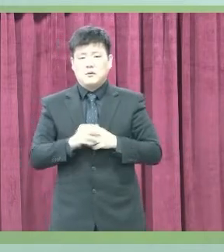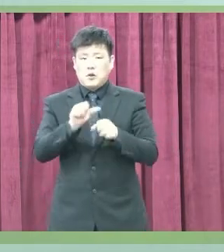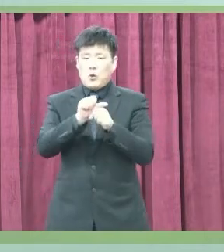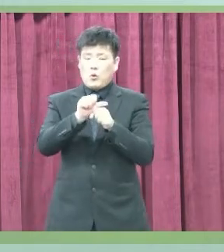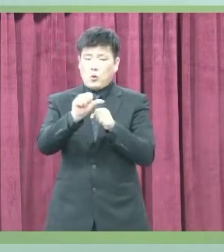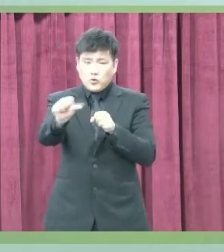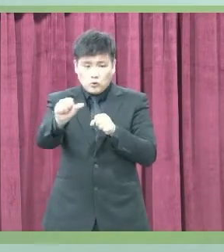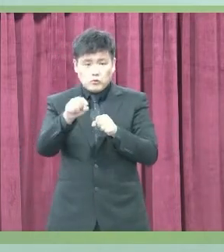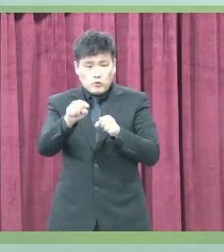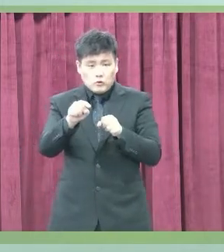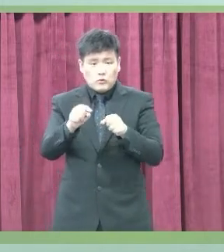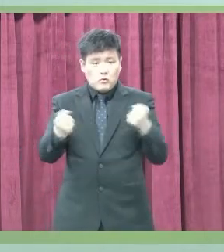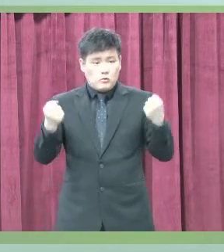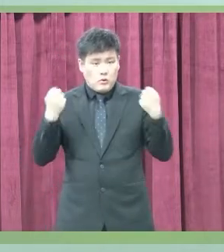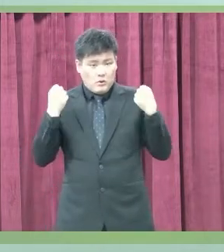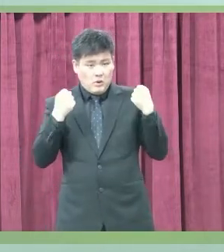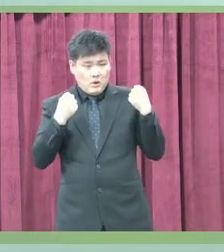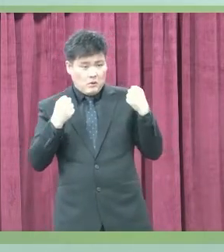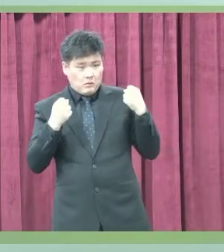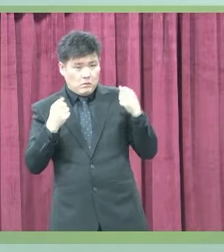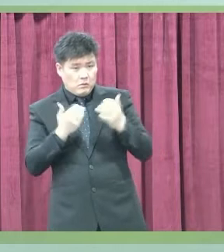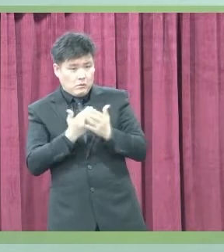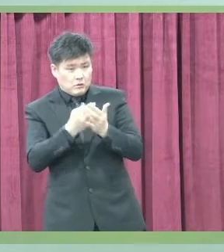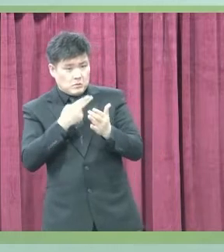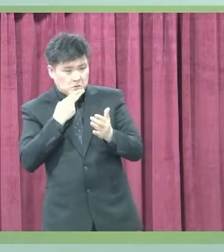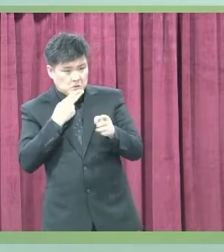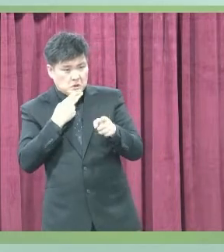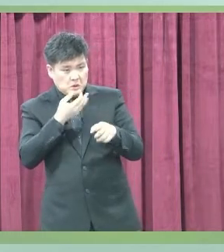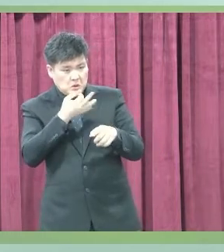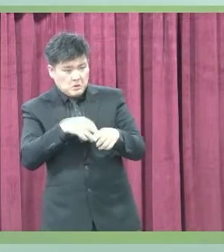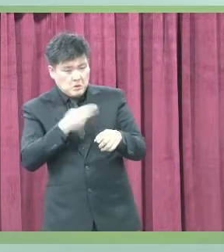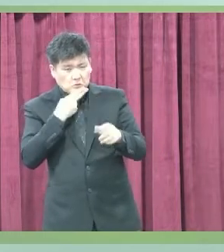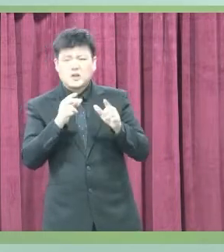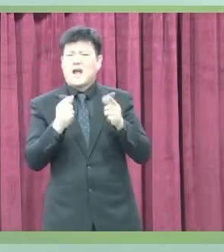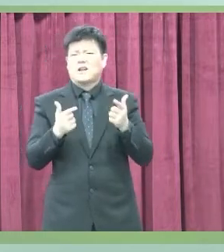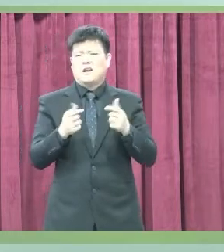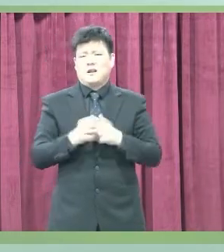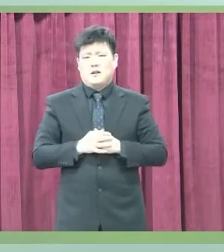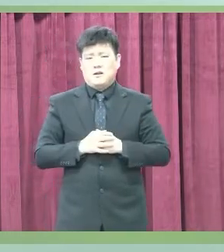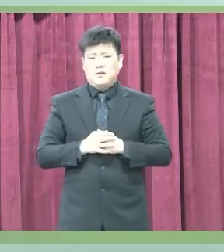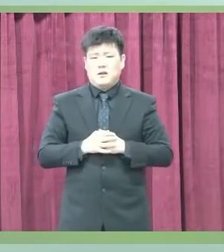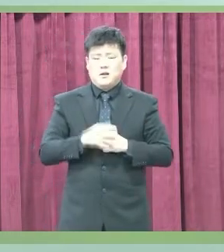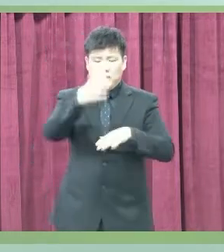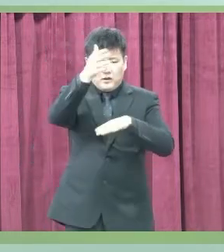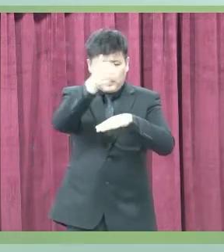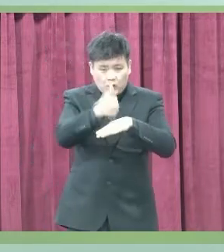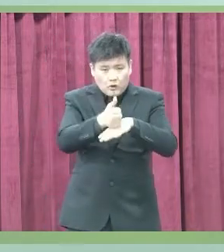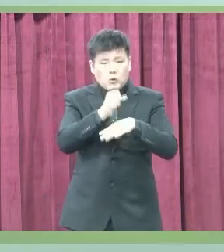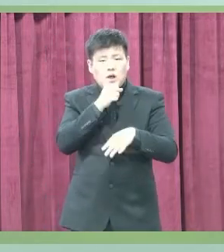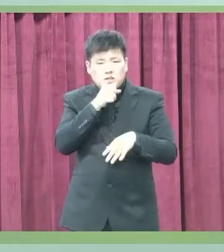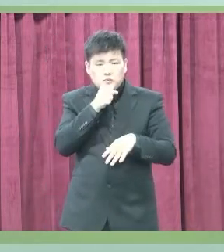좋아지지 않았다고 성과가 없느냐? 그건 아니죠. 또 삶의 질이 향상되겠죠. 근데 이것도 금방 좋아지진 않아요. 결과 지표죠. 아웃컴에